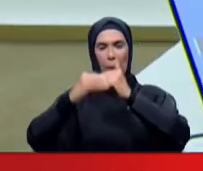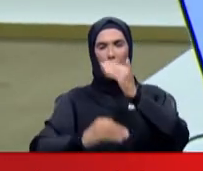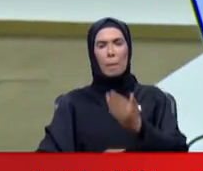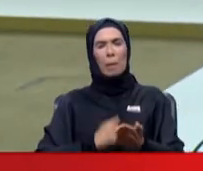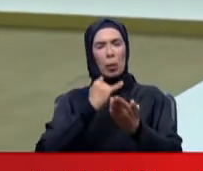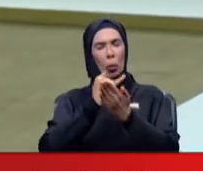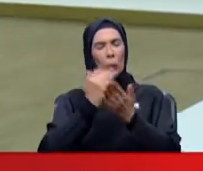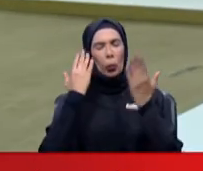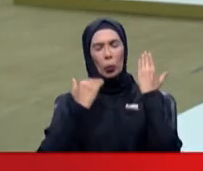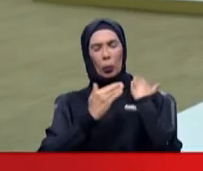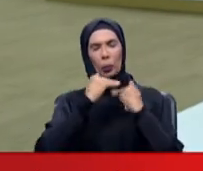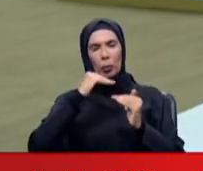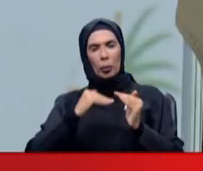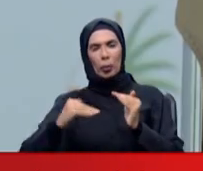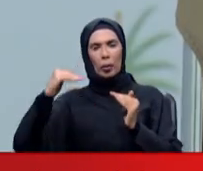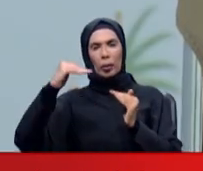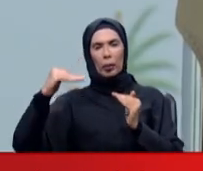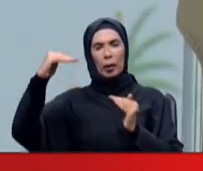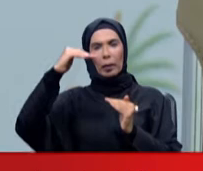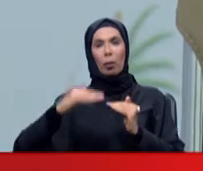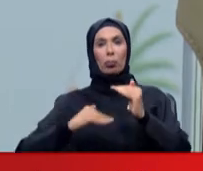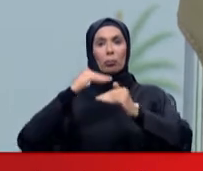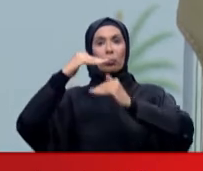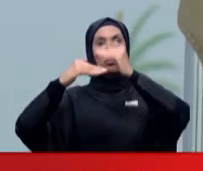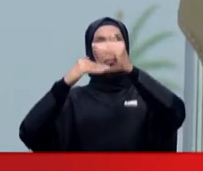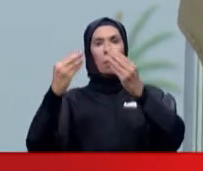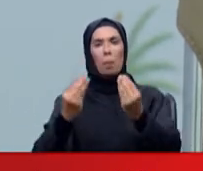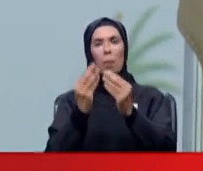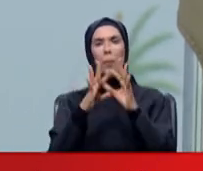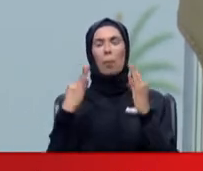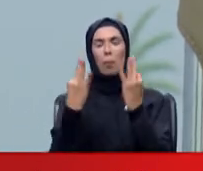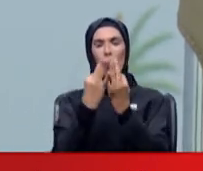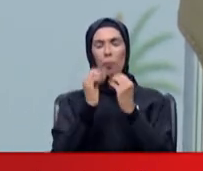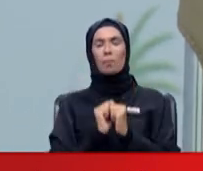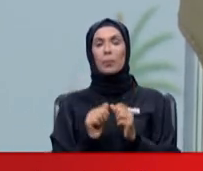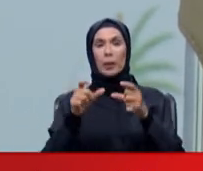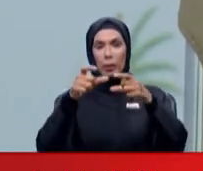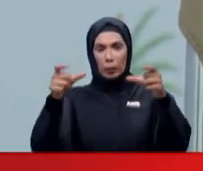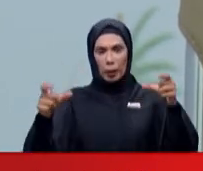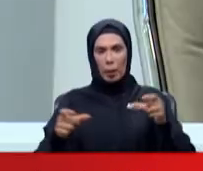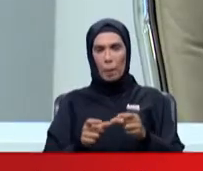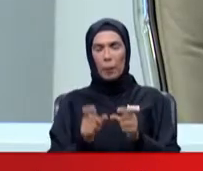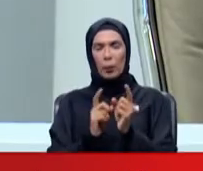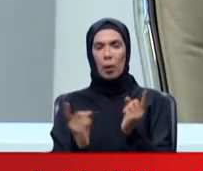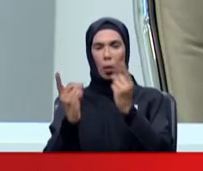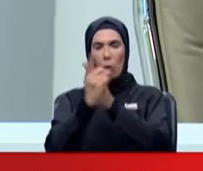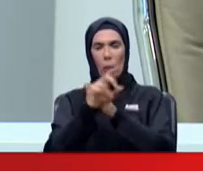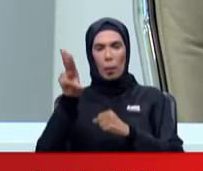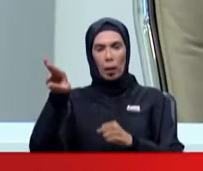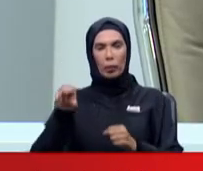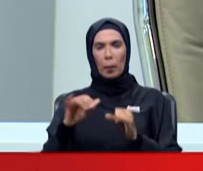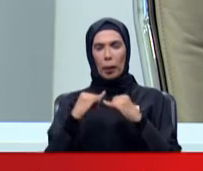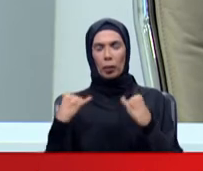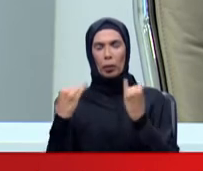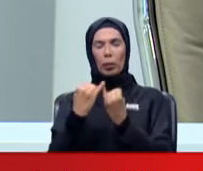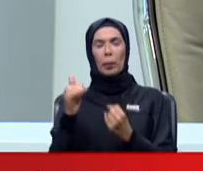بشكل تصاعدي يتناسب مع تطور المجتمع. هذه الندوة التي حضرها ممثلو الأمم المتحدة والمنظمات